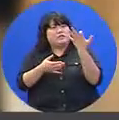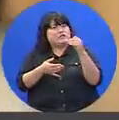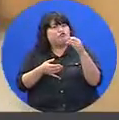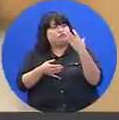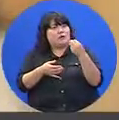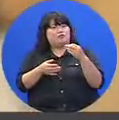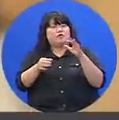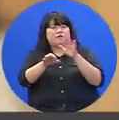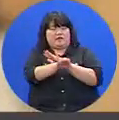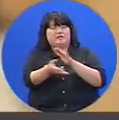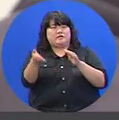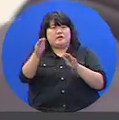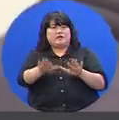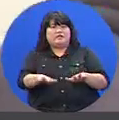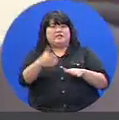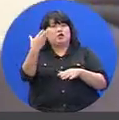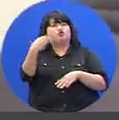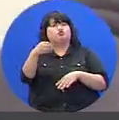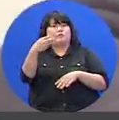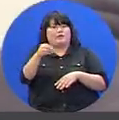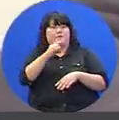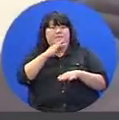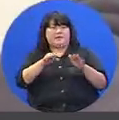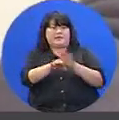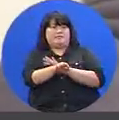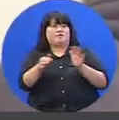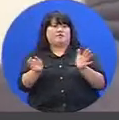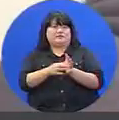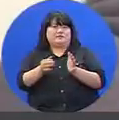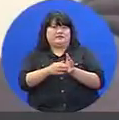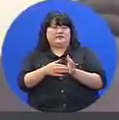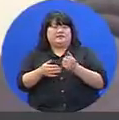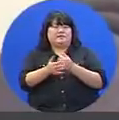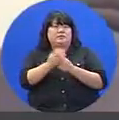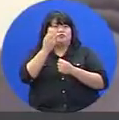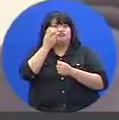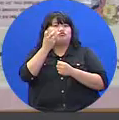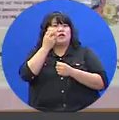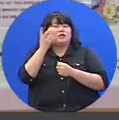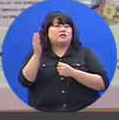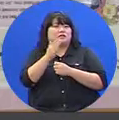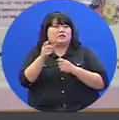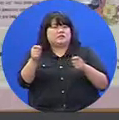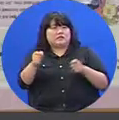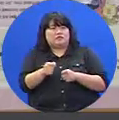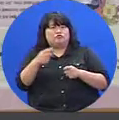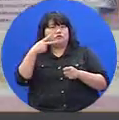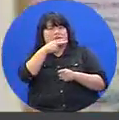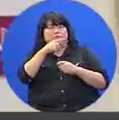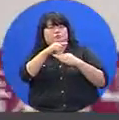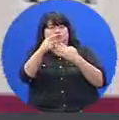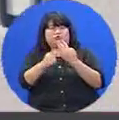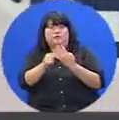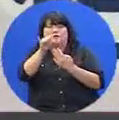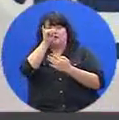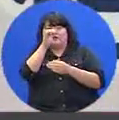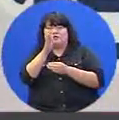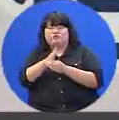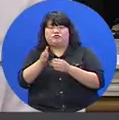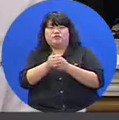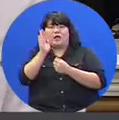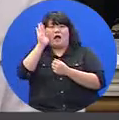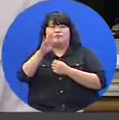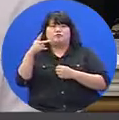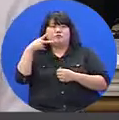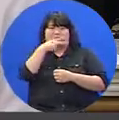내야 했는데 이제 9만 원만 부담하면 됩니다. 두 달짜리 단축 금연 프로그램도 생겼습니다. 앞으로